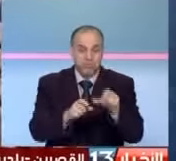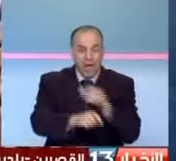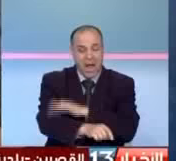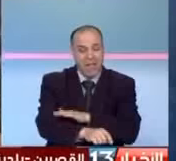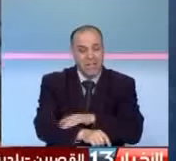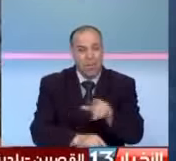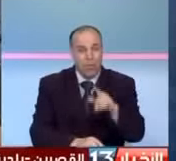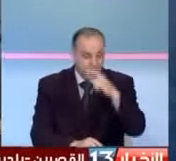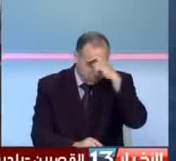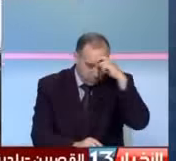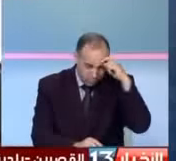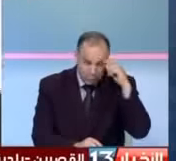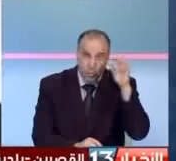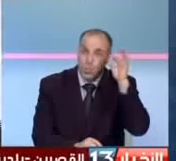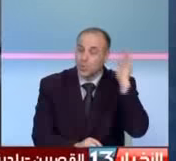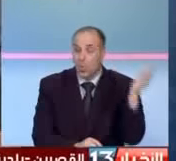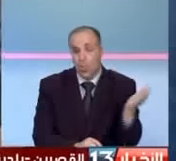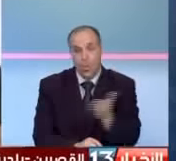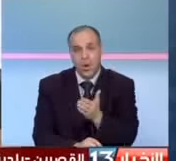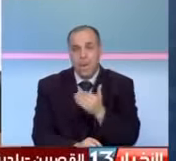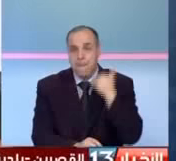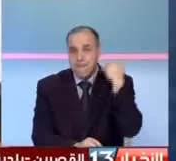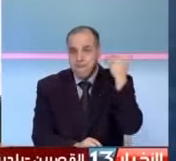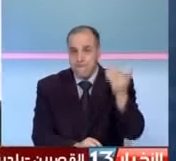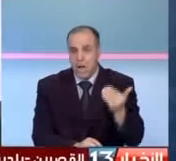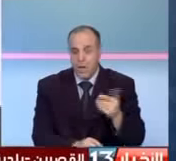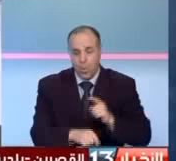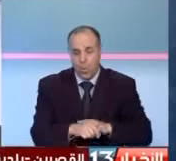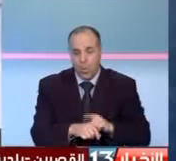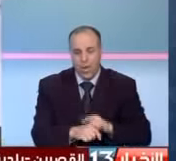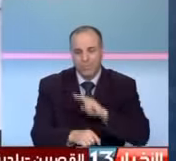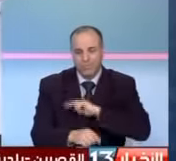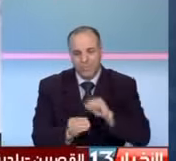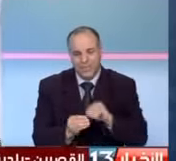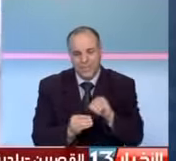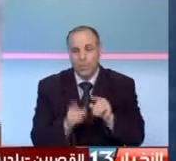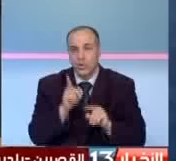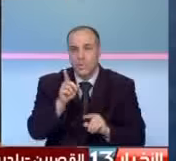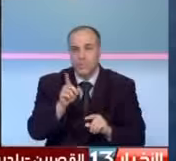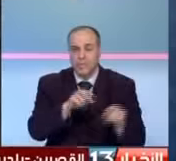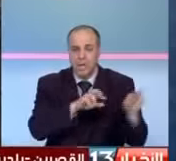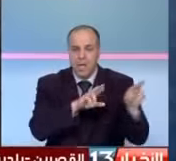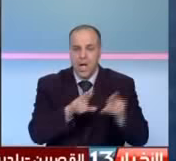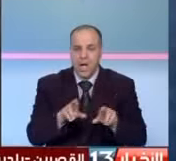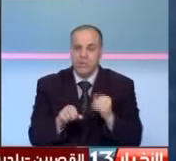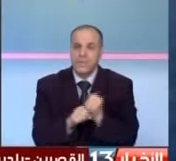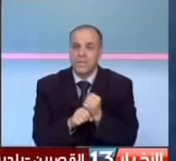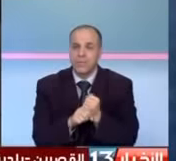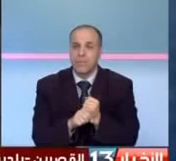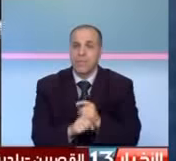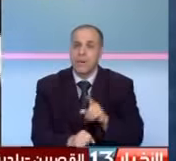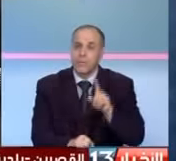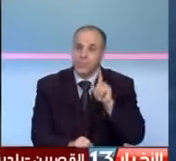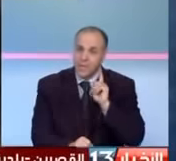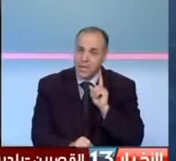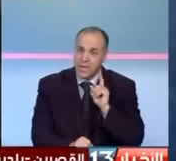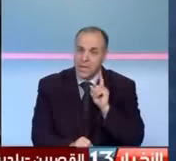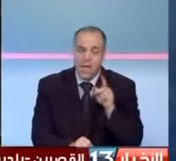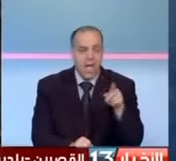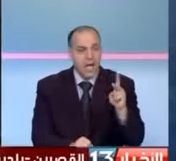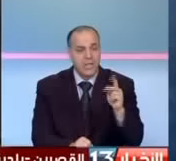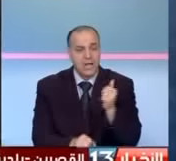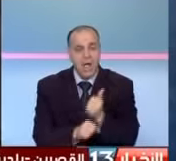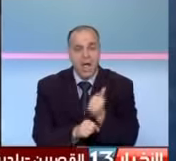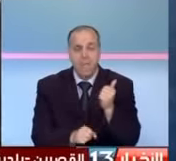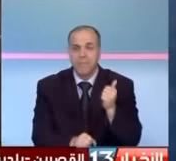العمل في خدمة البلاد، وبعد تمديد فترة التقاعد عادوا إلى الميدان، إلا أنهم منذ أكثر من